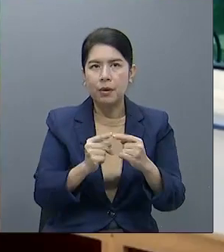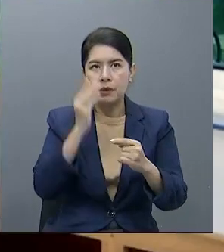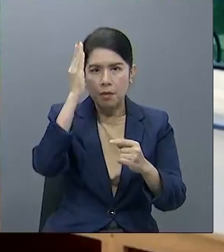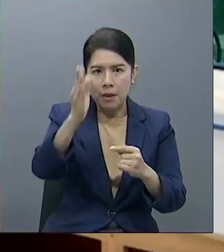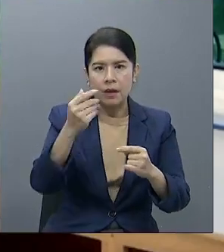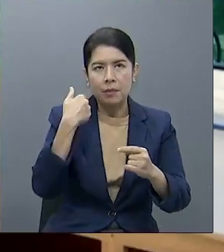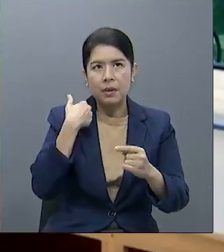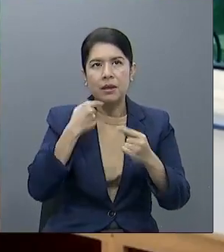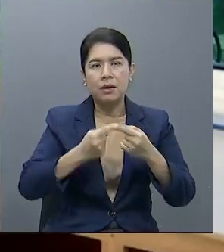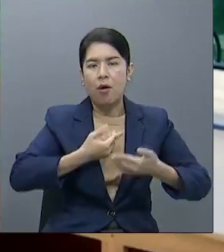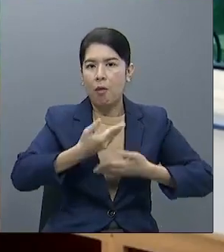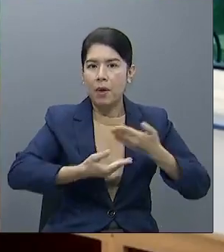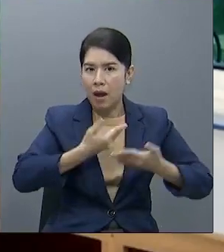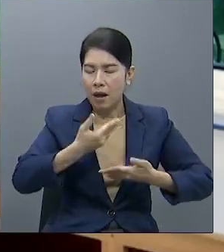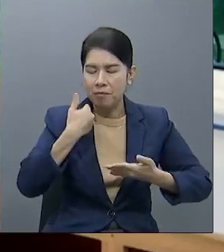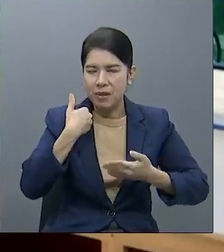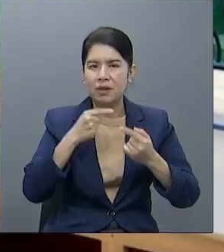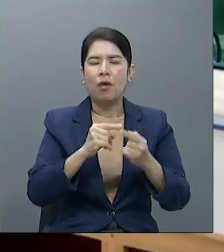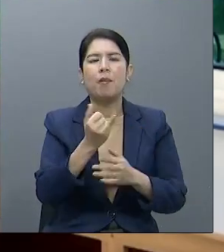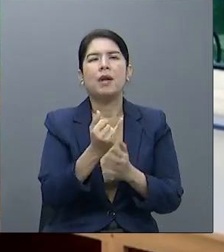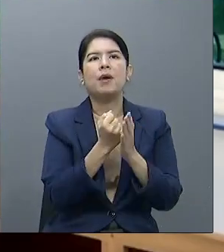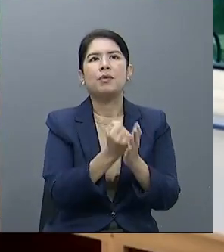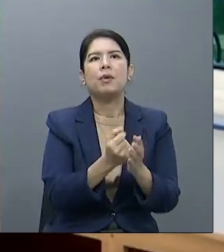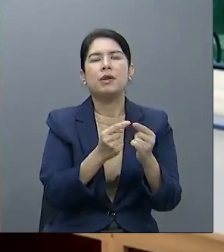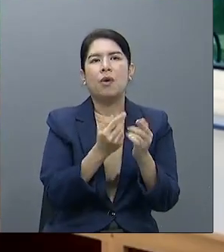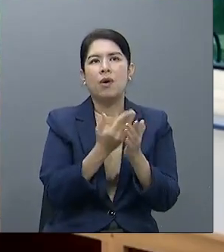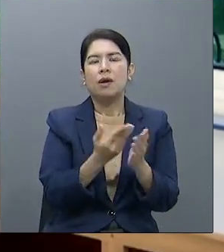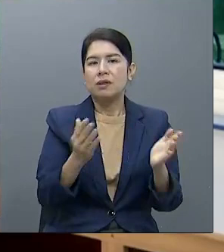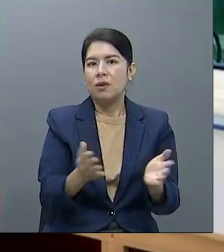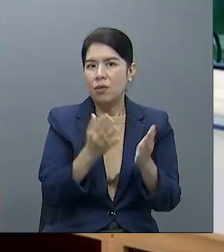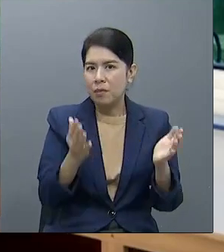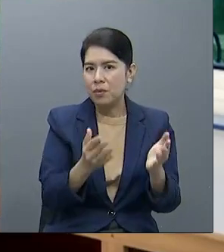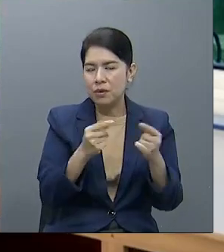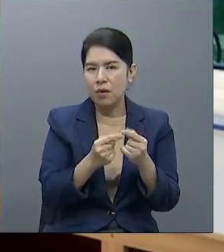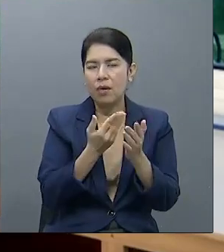ได้ก็สามารถที่จะเสริมสร้างรายได้นะคะให้ทั้งแ